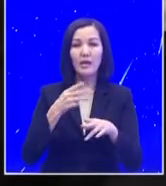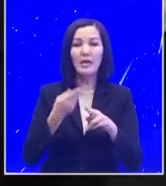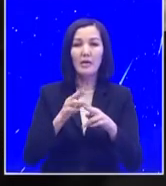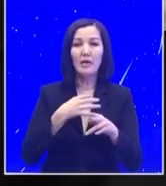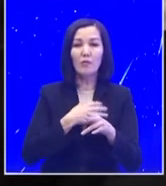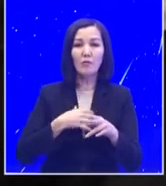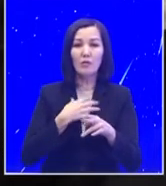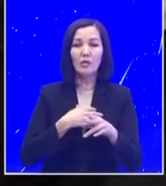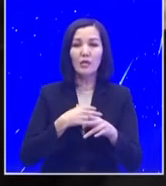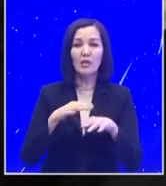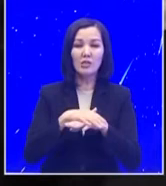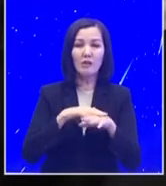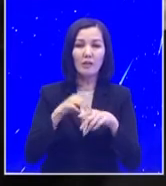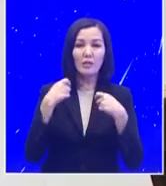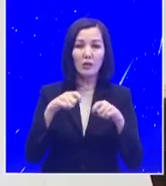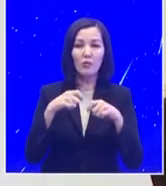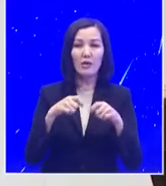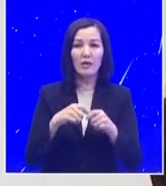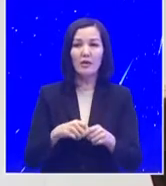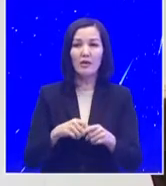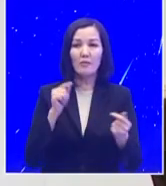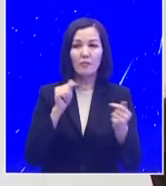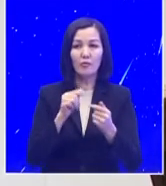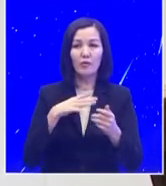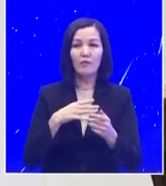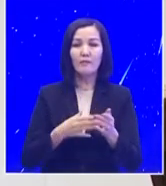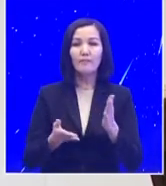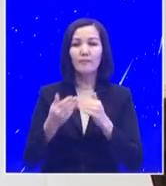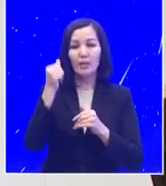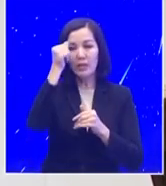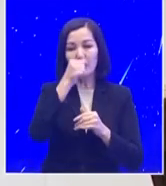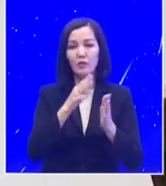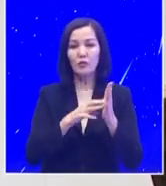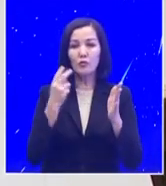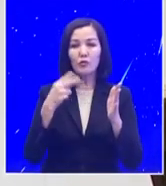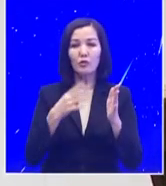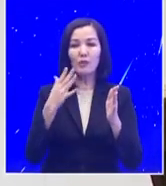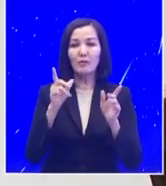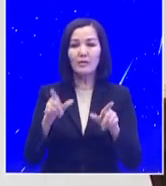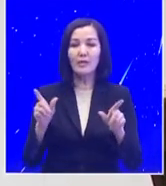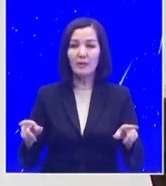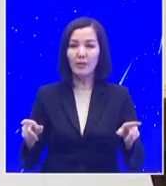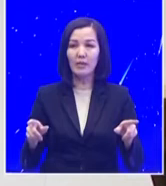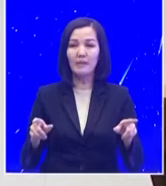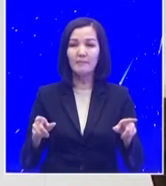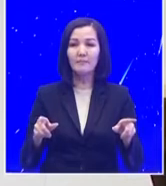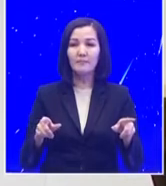өзектісі жабайы саудамен күрес болды. Былтырғы жылдың өзінде 925 азаматқа